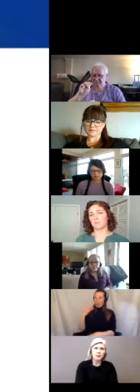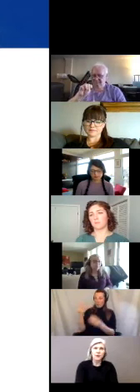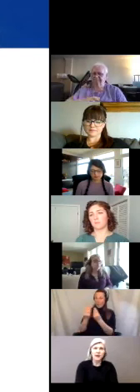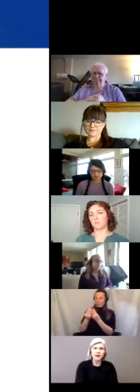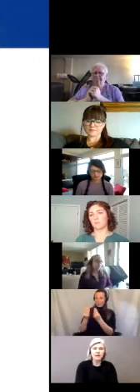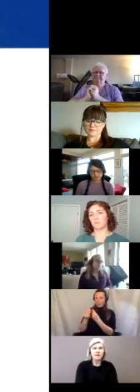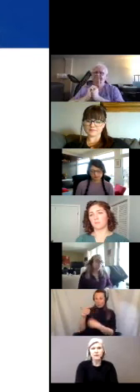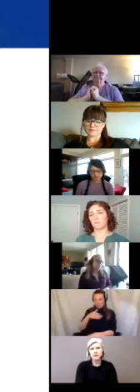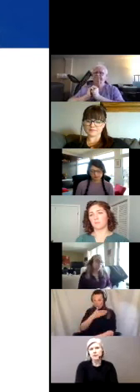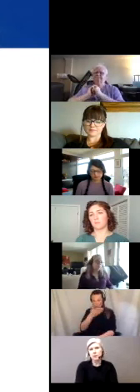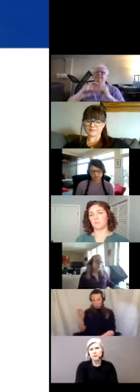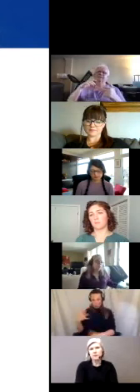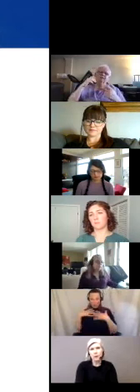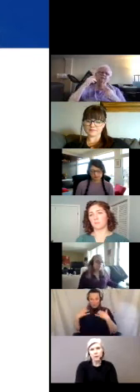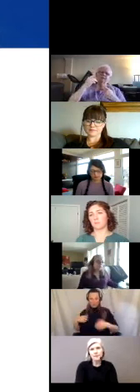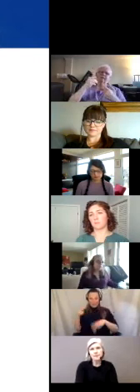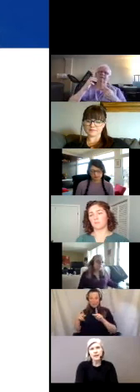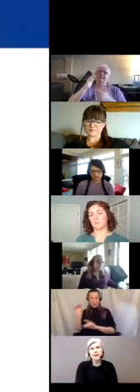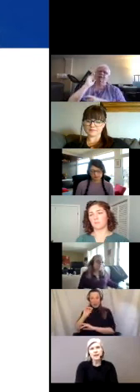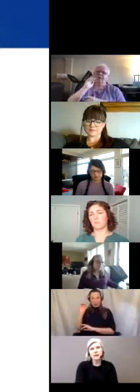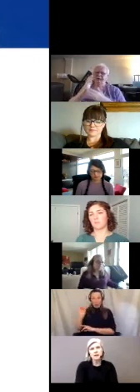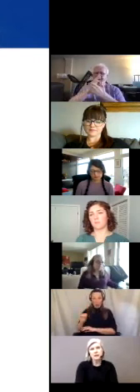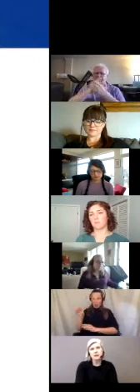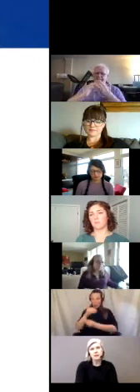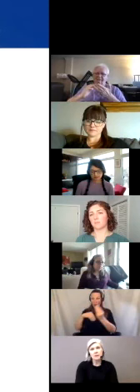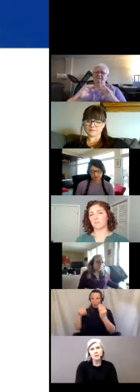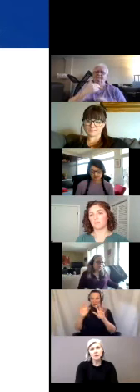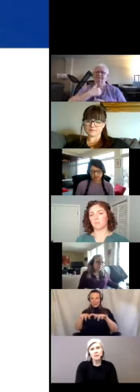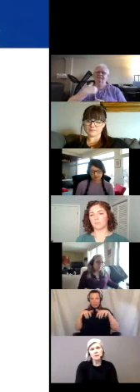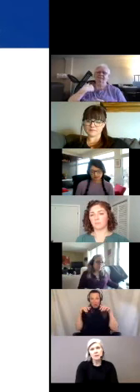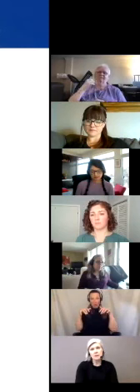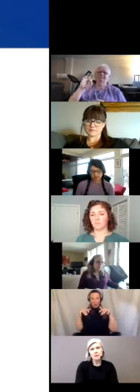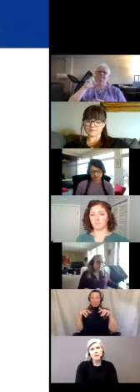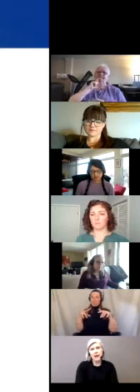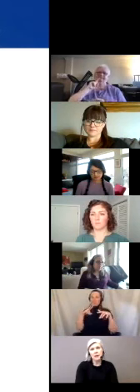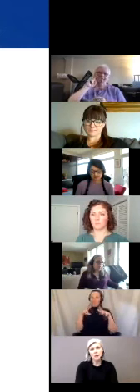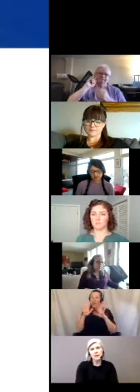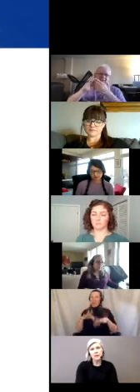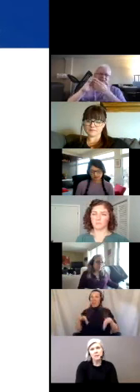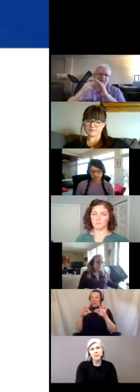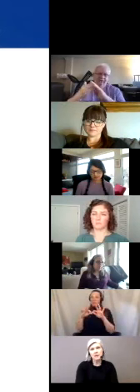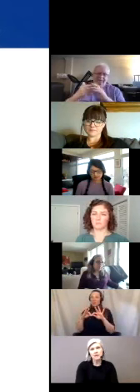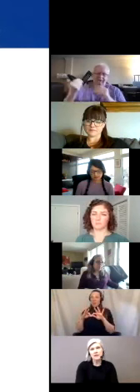Merci à tous de Santé publique Ottawa pour avoir organisé ce forum d'importance.